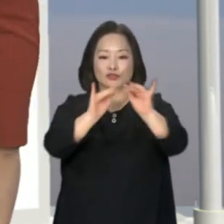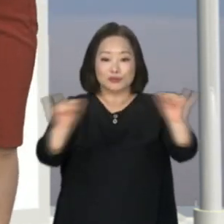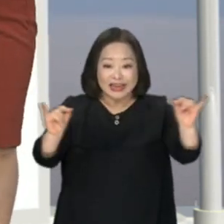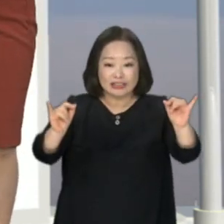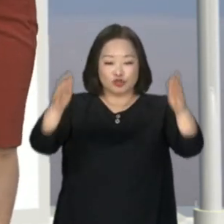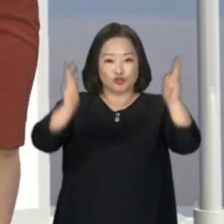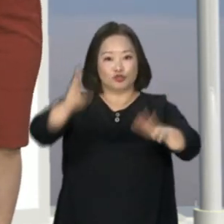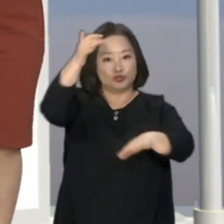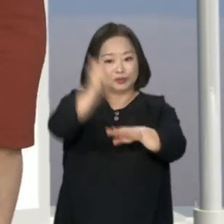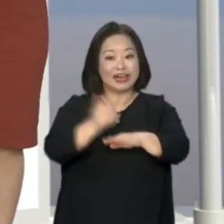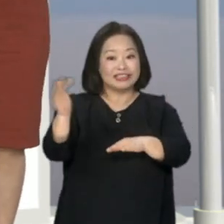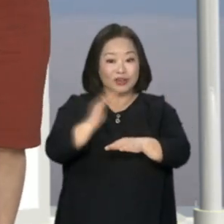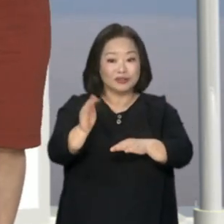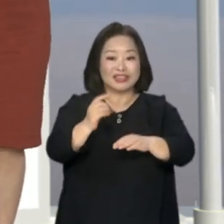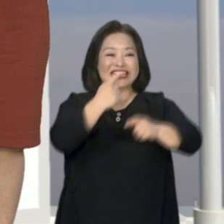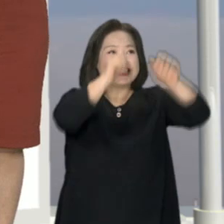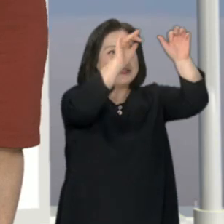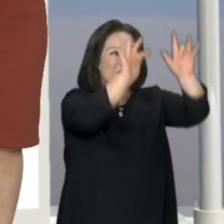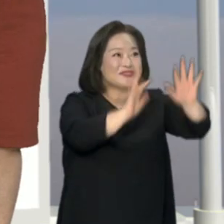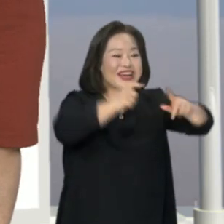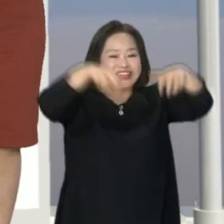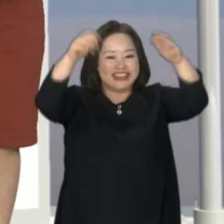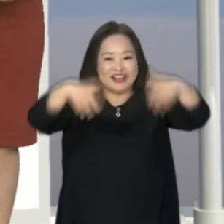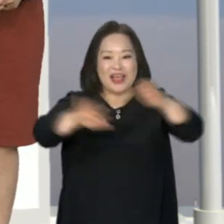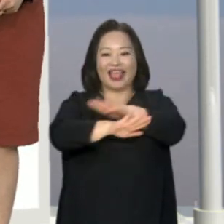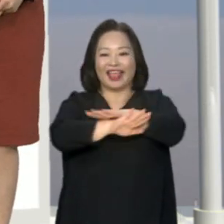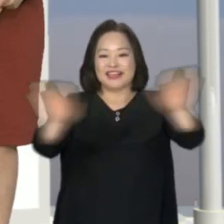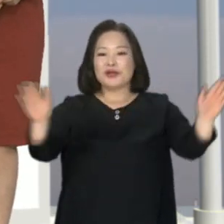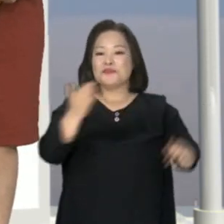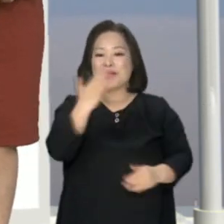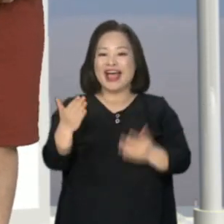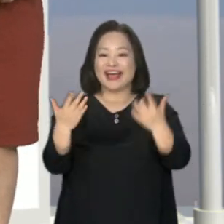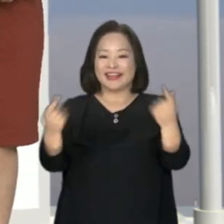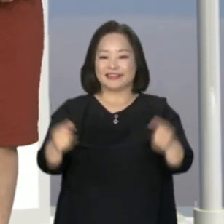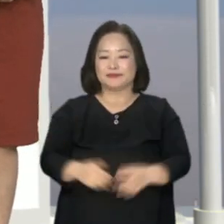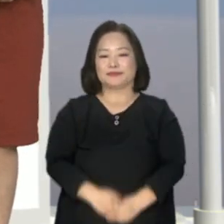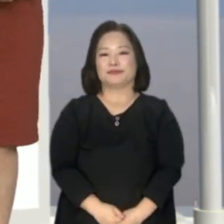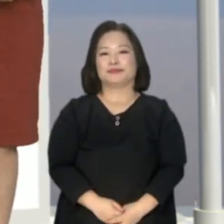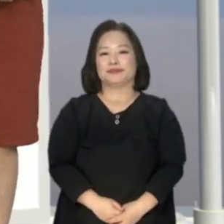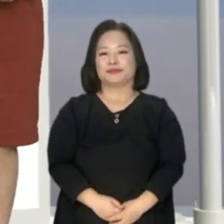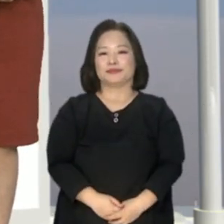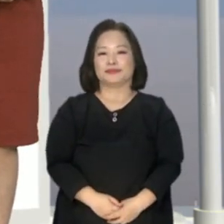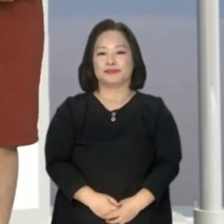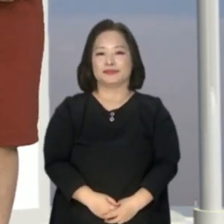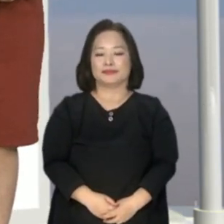휴일 사이 전국에 비나 눈이 내리며 해소될 전망입니다. 지금까지 생활 날씨였습니다.